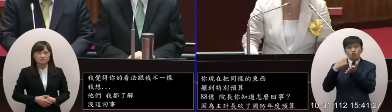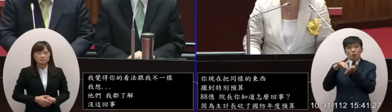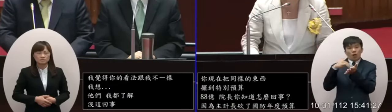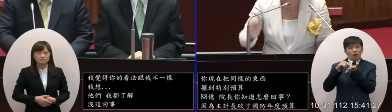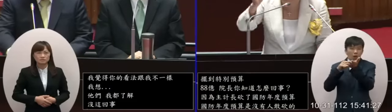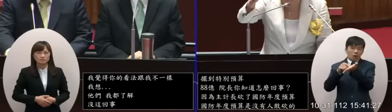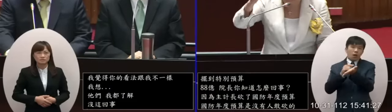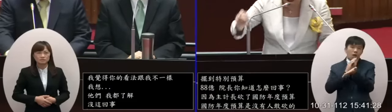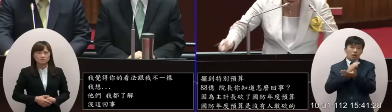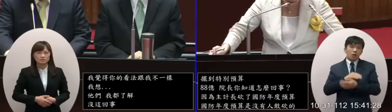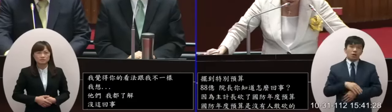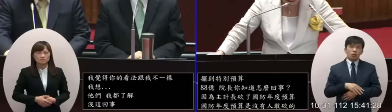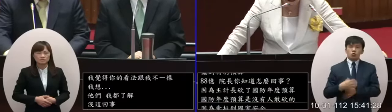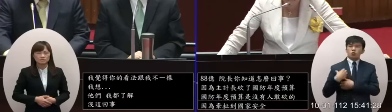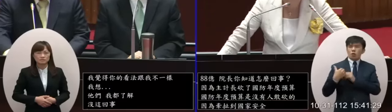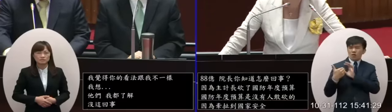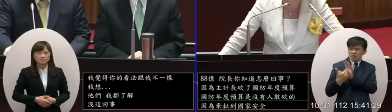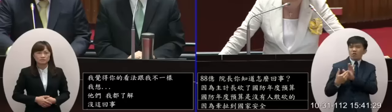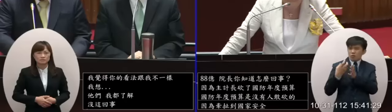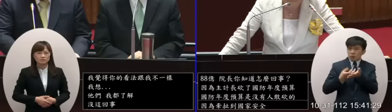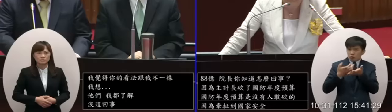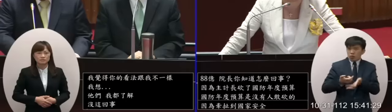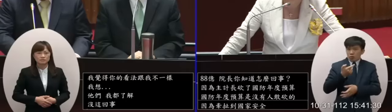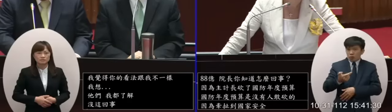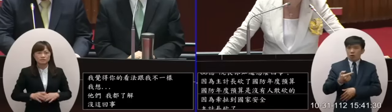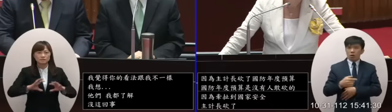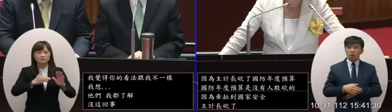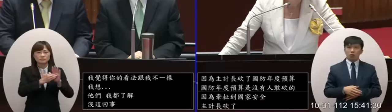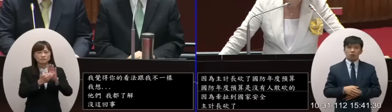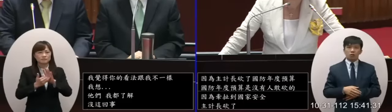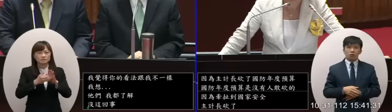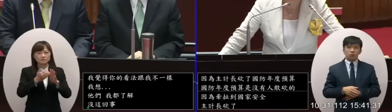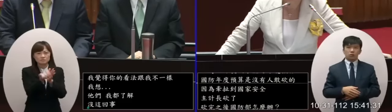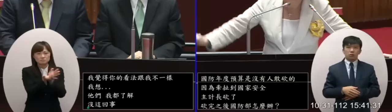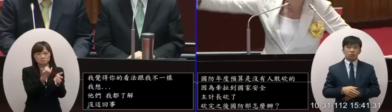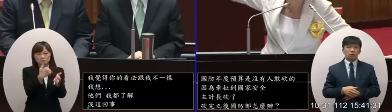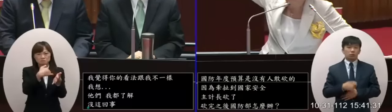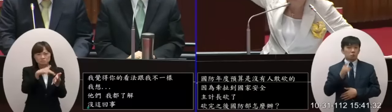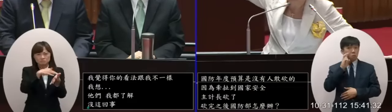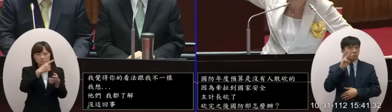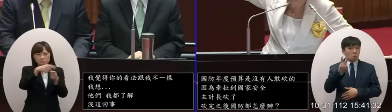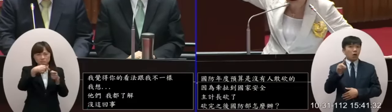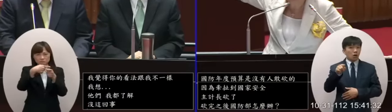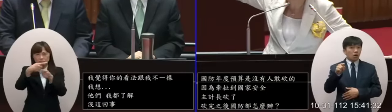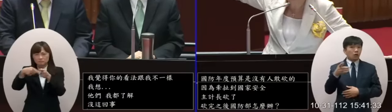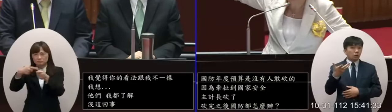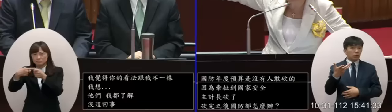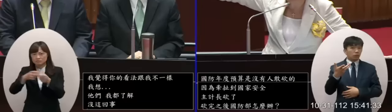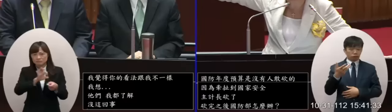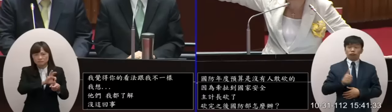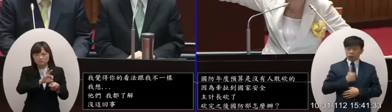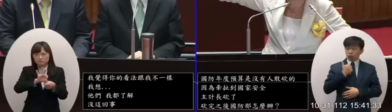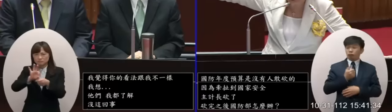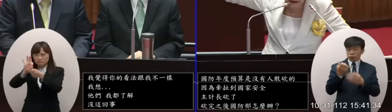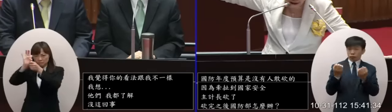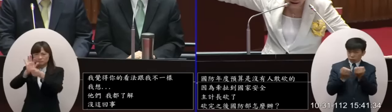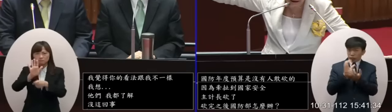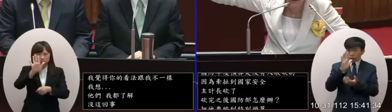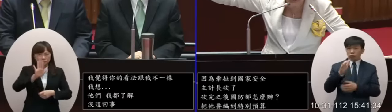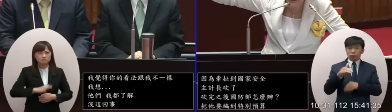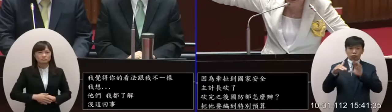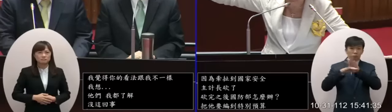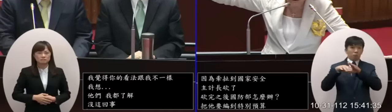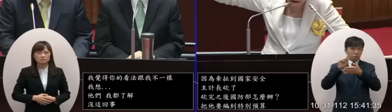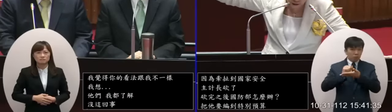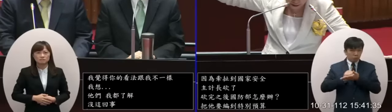国防呢是很严重，尤其在这样的情况下， 我们国防预算都逐年增加。 你看到的这些都是实际上面的文件，所以你